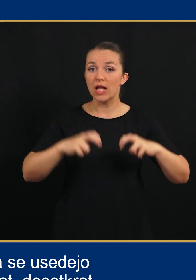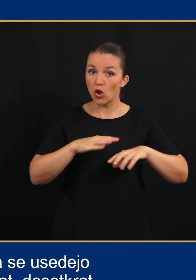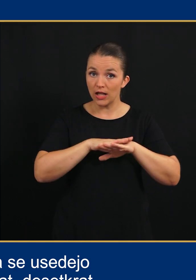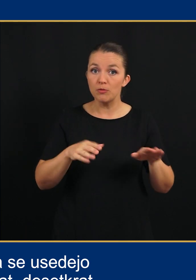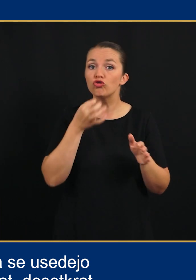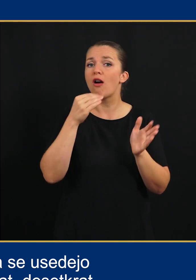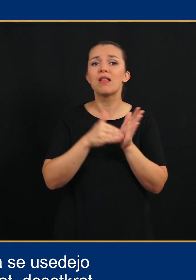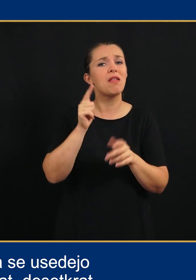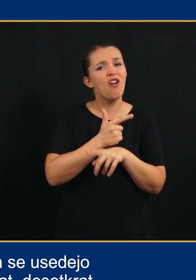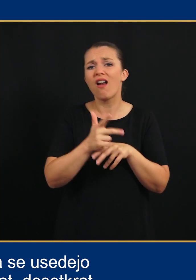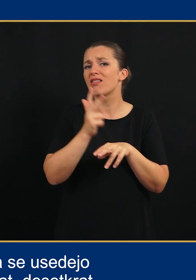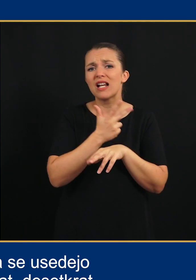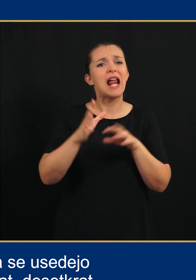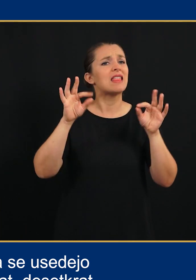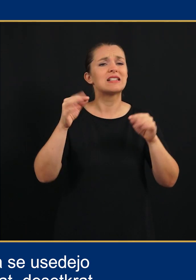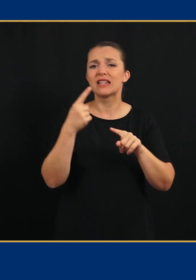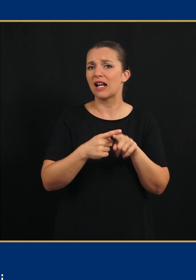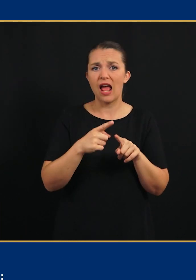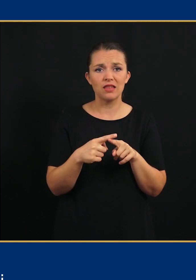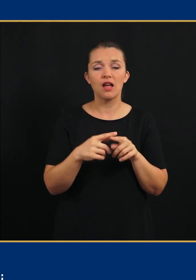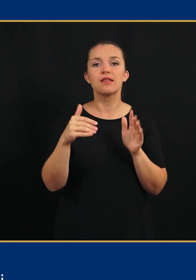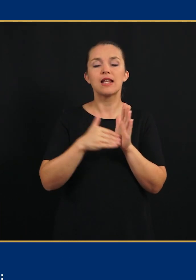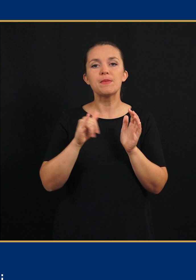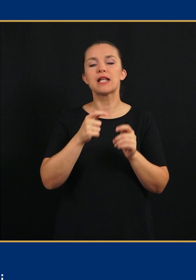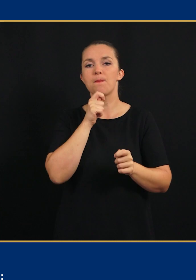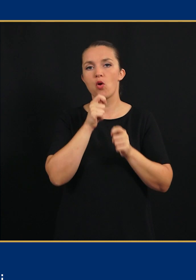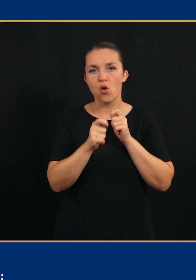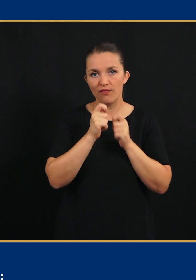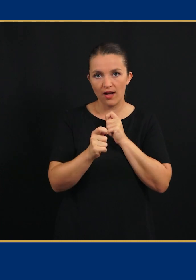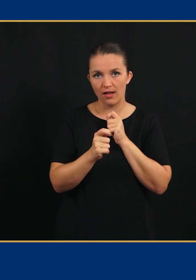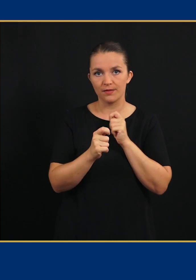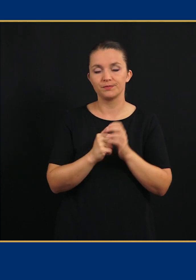je treba 2-krat, 3-krat, 10-krat, treba se je pogovarjati.